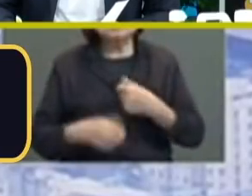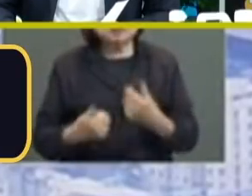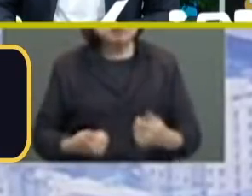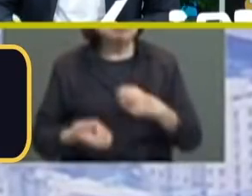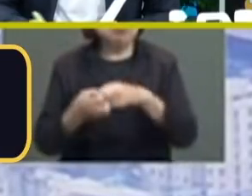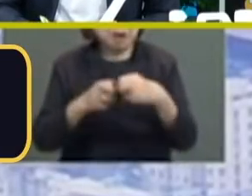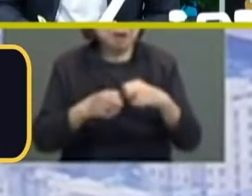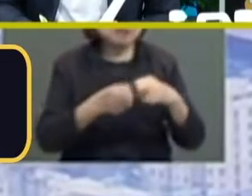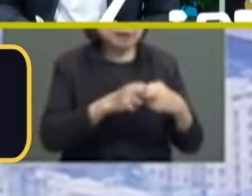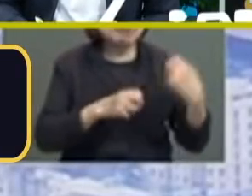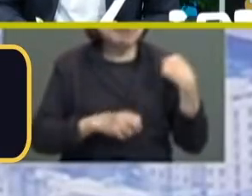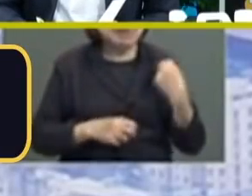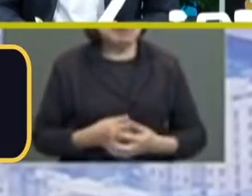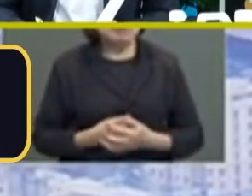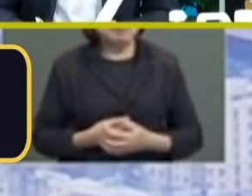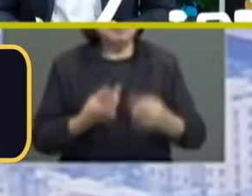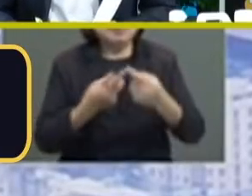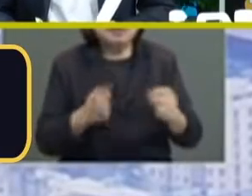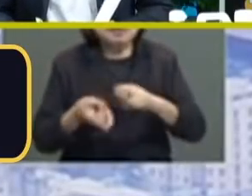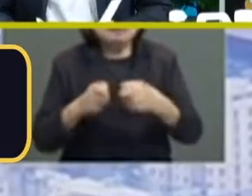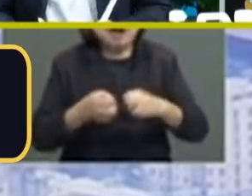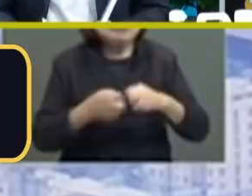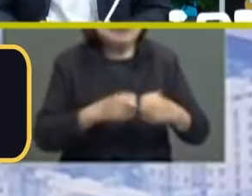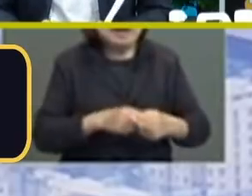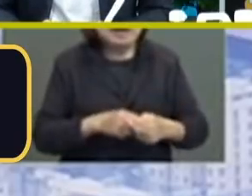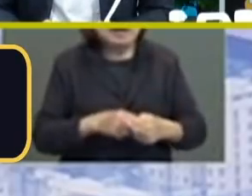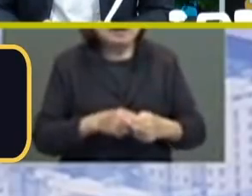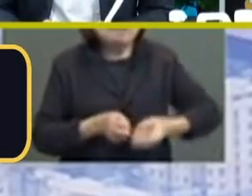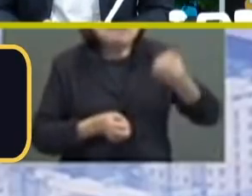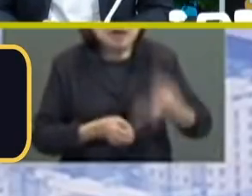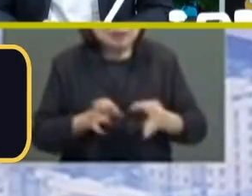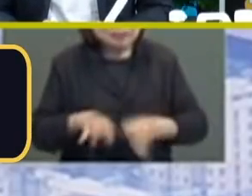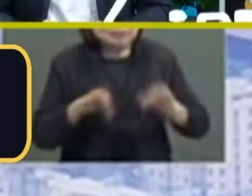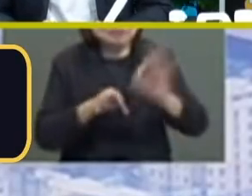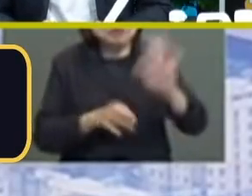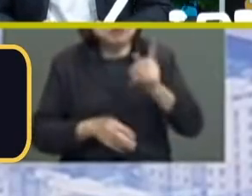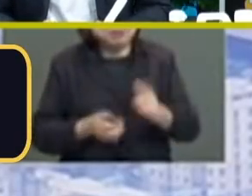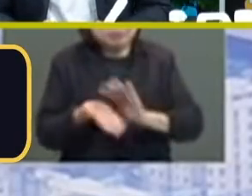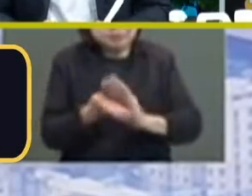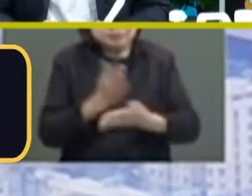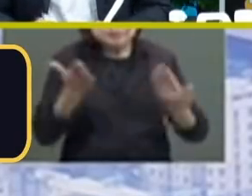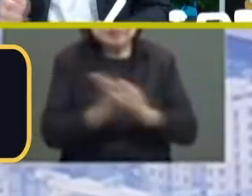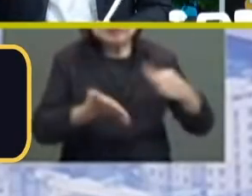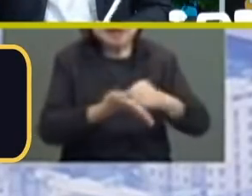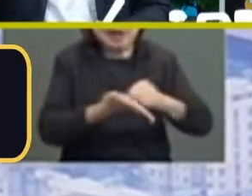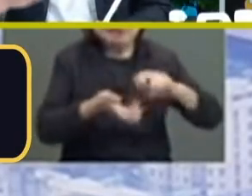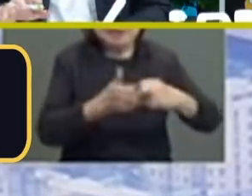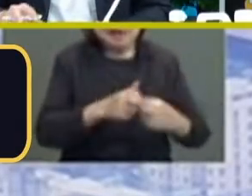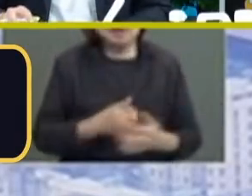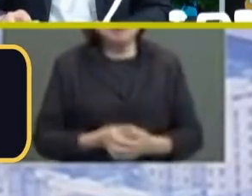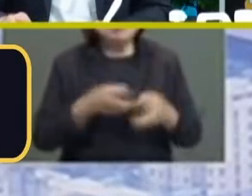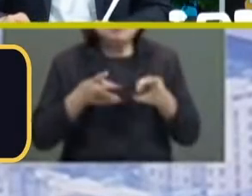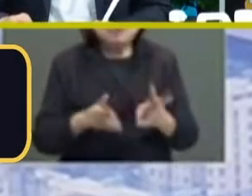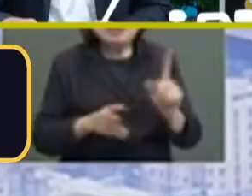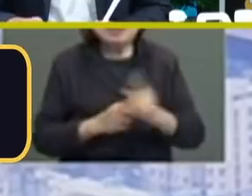ามีเชื้อโควิด-19 จริงเนี่ยแพทย์ก็จะต้องรายงานอยู่แล้วคืออย่างไรซะถ้าเกิดว่ามีโควิด-19 เนี่ยแม้ว่าจะมีการตรวจม